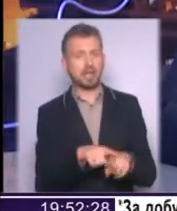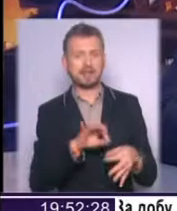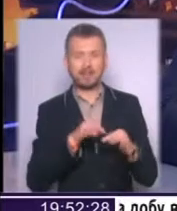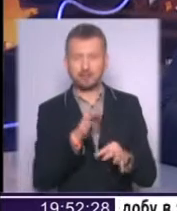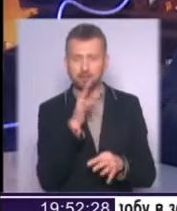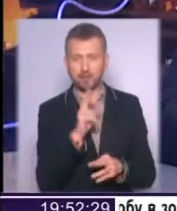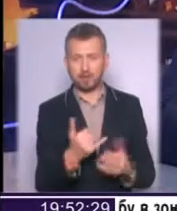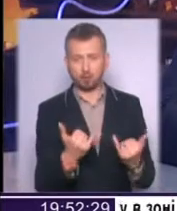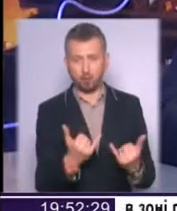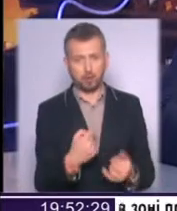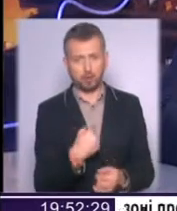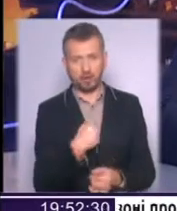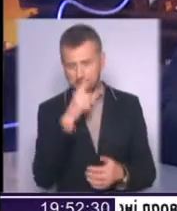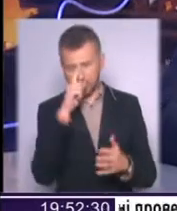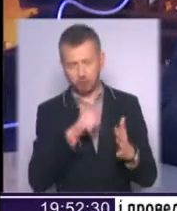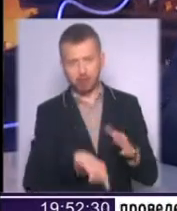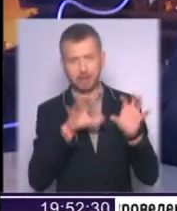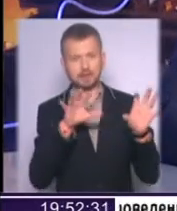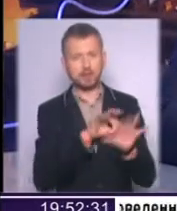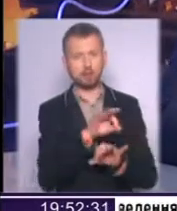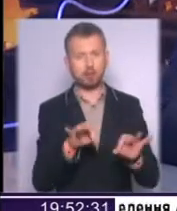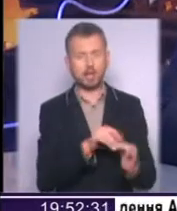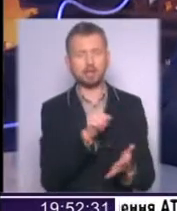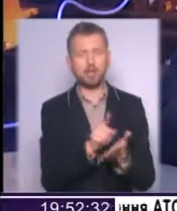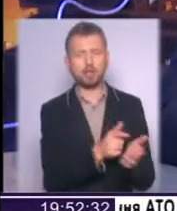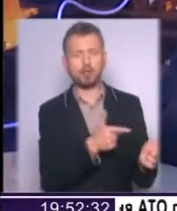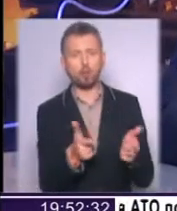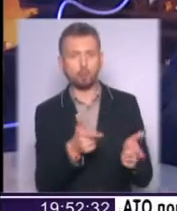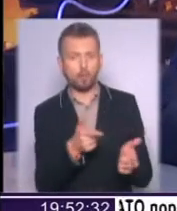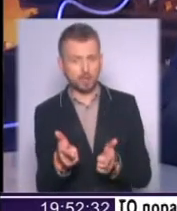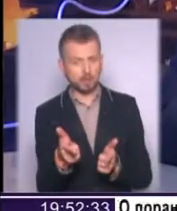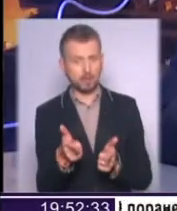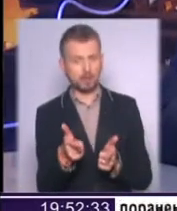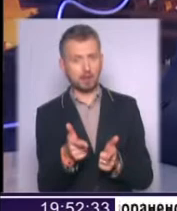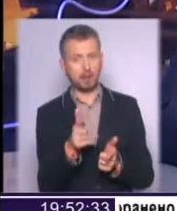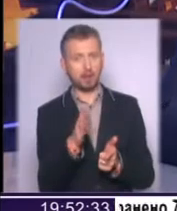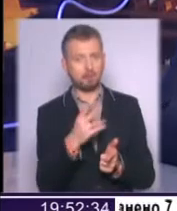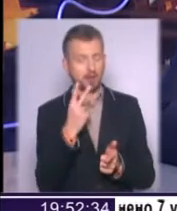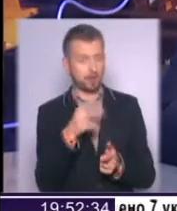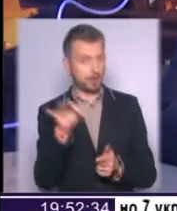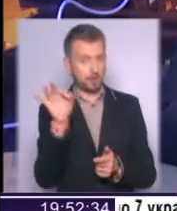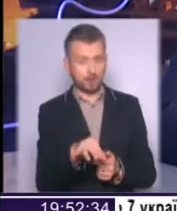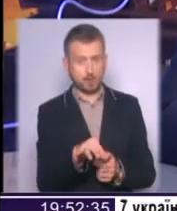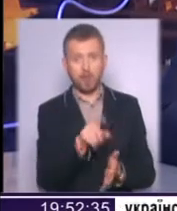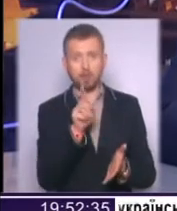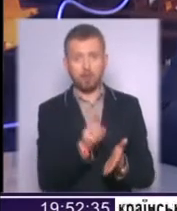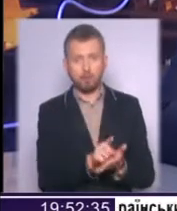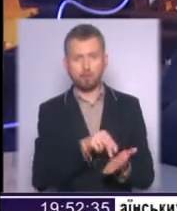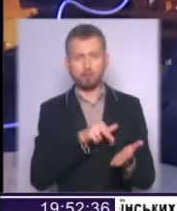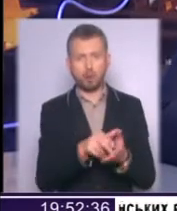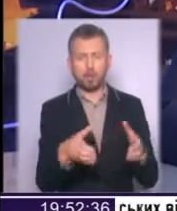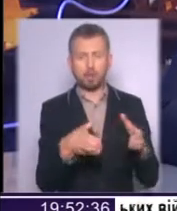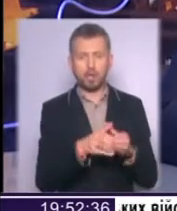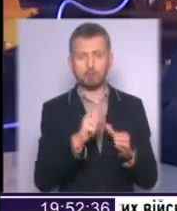сьогодні, ну, я переконаний, законопроекти повинні готуватися в два кроки. Вони повинні проходити комітет і в першому